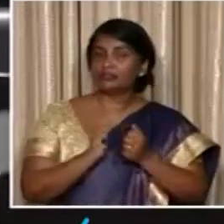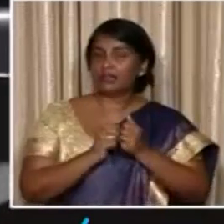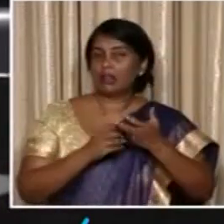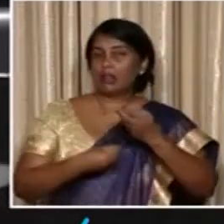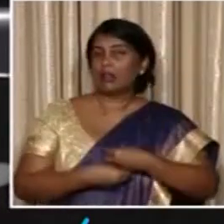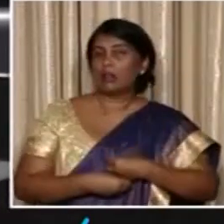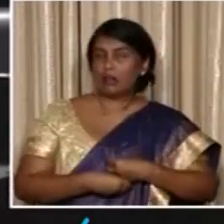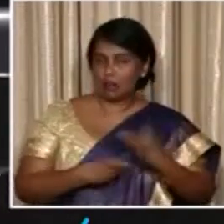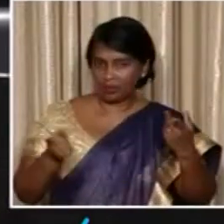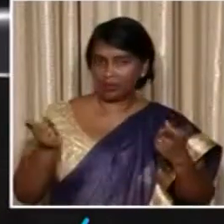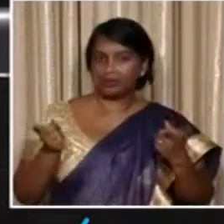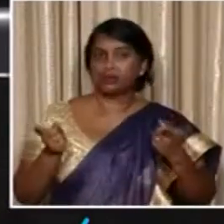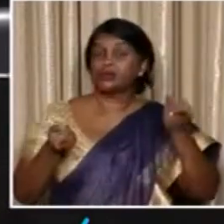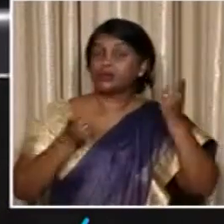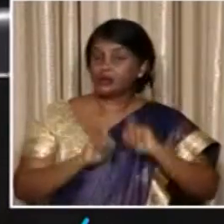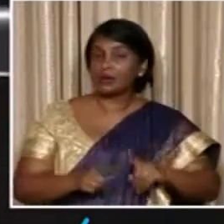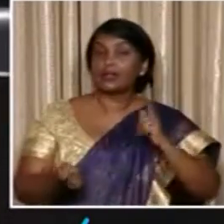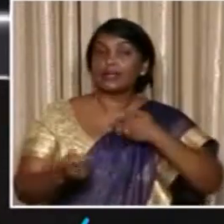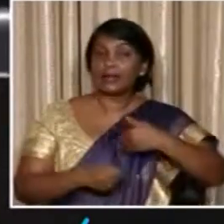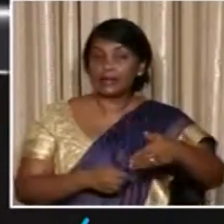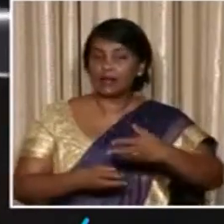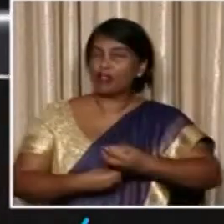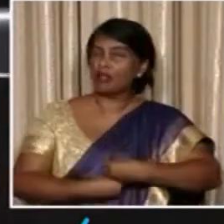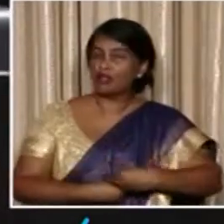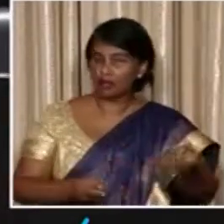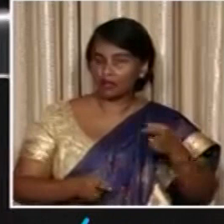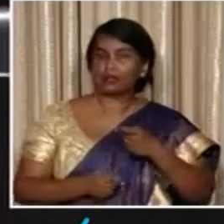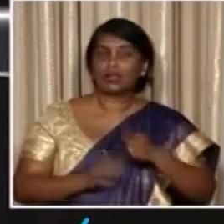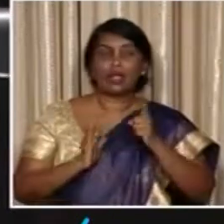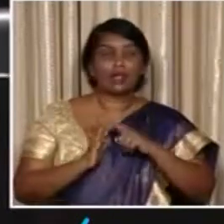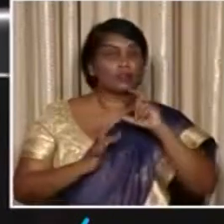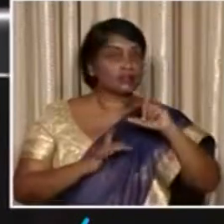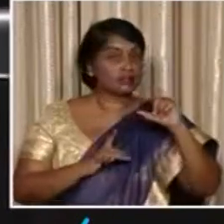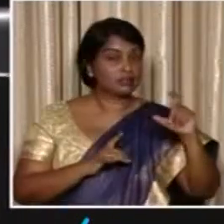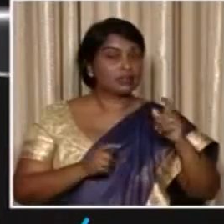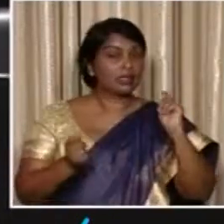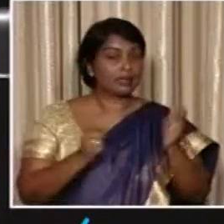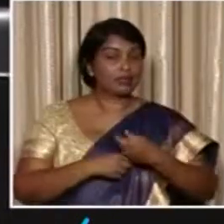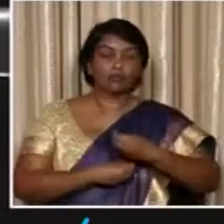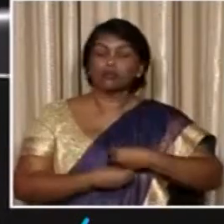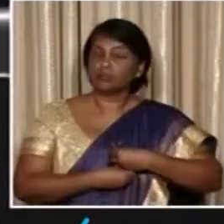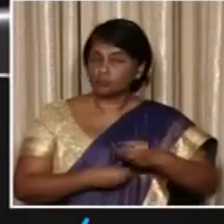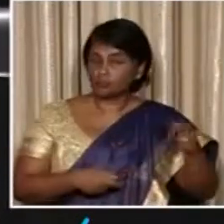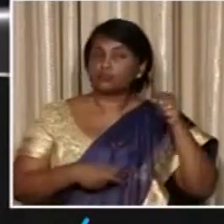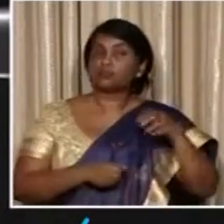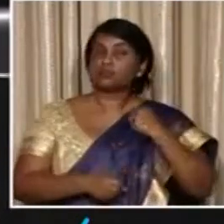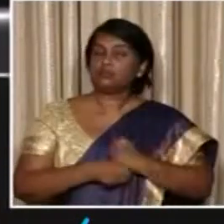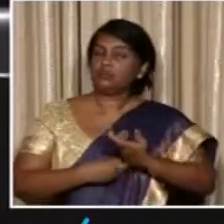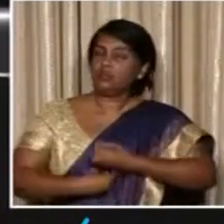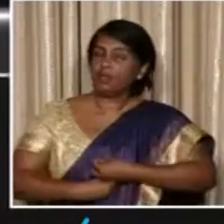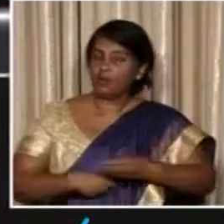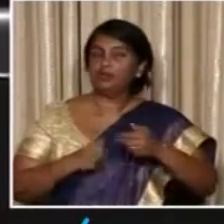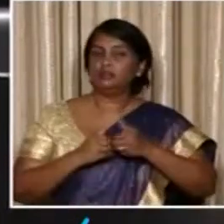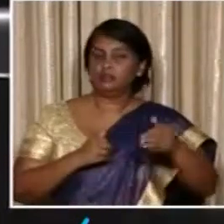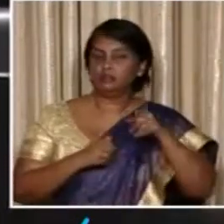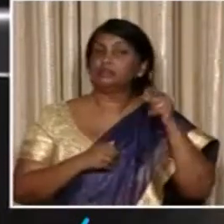වැඩේ කෙලුණා. අන්තිමේදී වෙන්නේ ක්‍රිකට් එකටත් කෙලවෙලා ICC එකෙන් ක්‍රිකට් එකටත් කෙලවෙලා මේ ආණ්ඩුවටත් කෙලවෙන්න තමයි